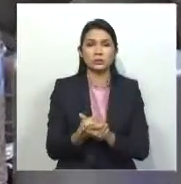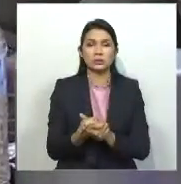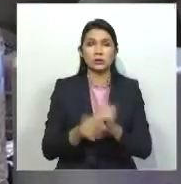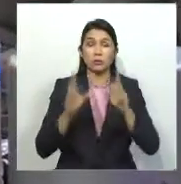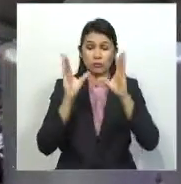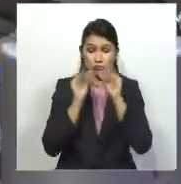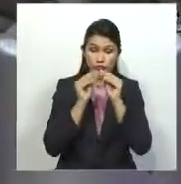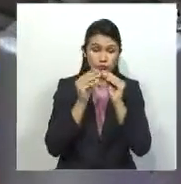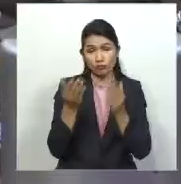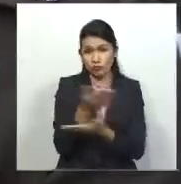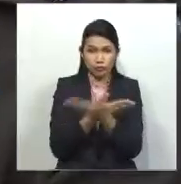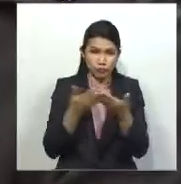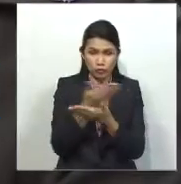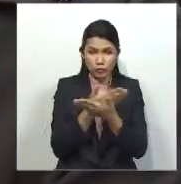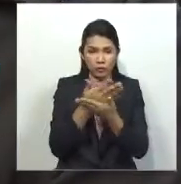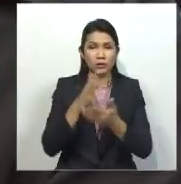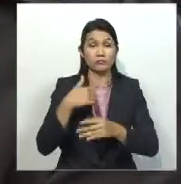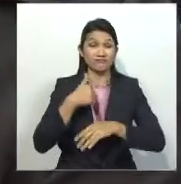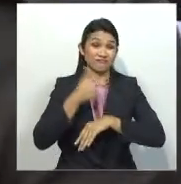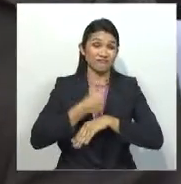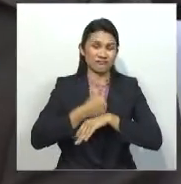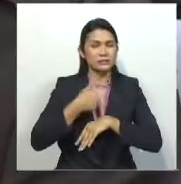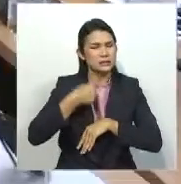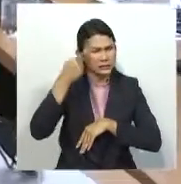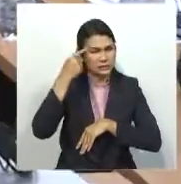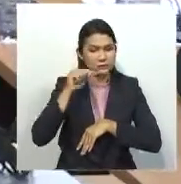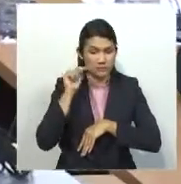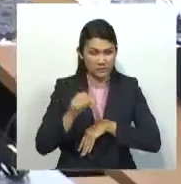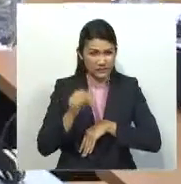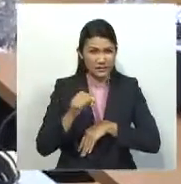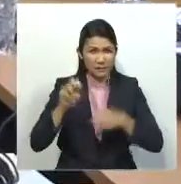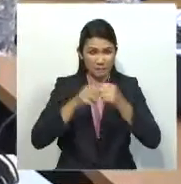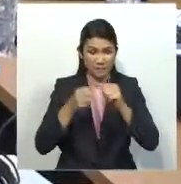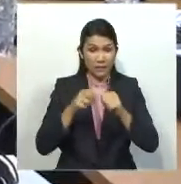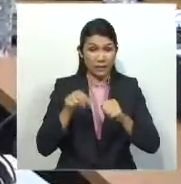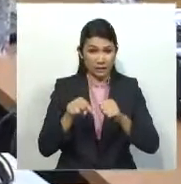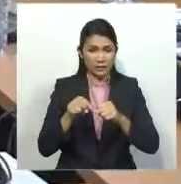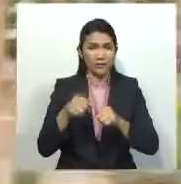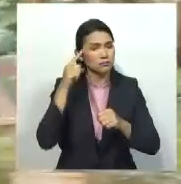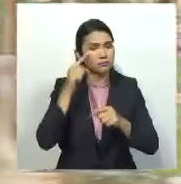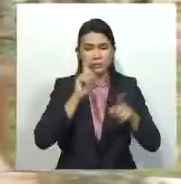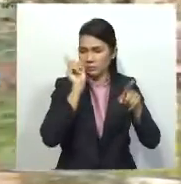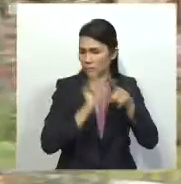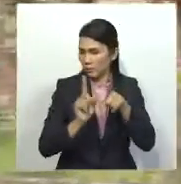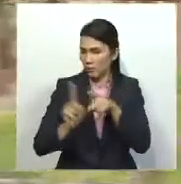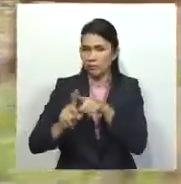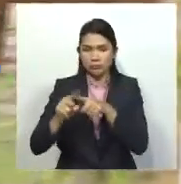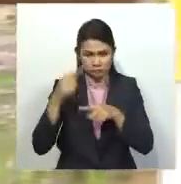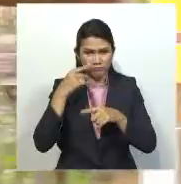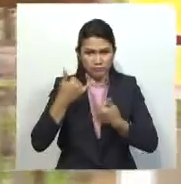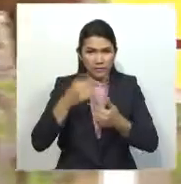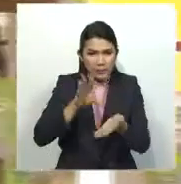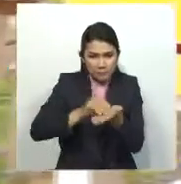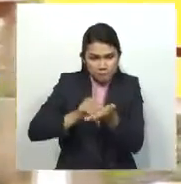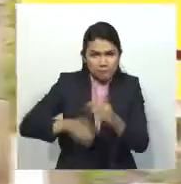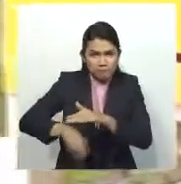ยภายหลังการประชุมรองผู้บัญชาการตำรวจแห่งชาติระบุว่าคดีที่เกิดขึ้นในพื้นที่ขณะนี้ทุกคดีมีความคืบหน้